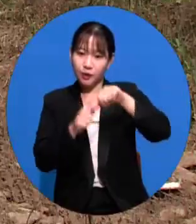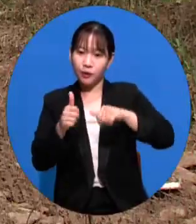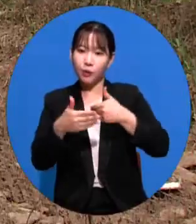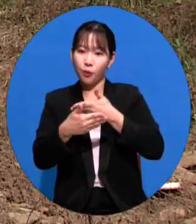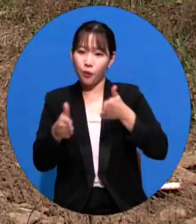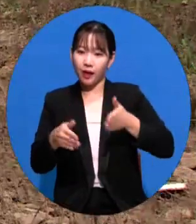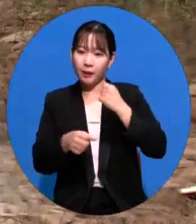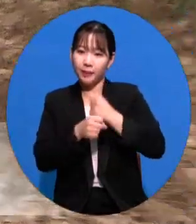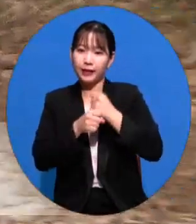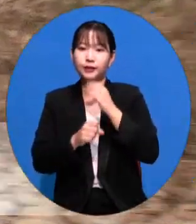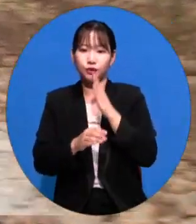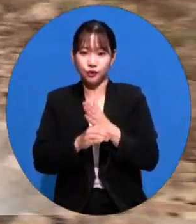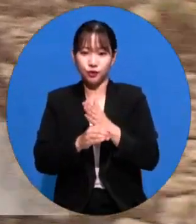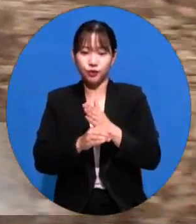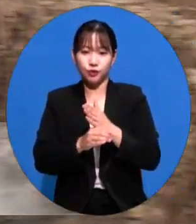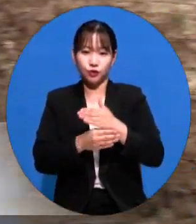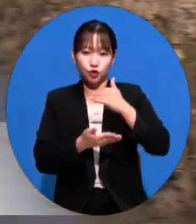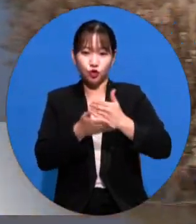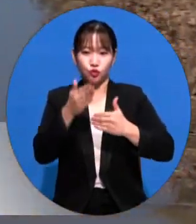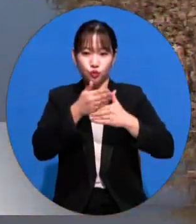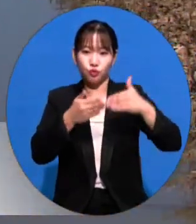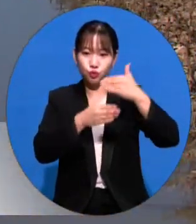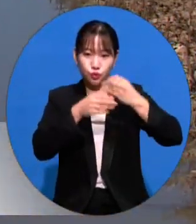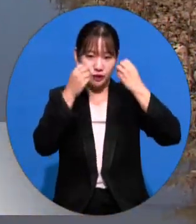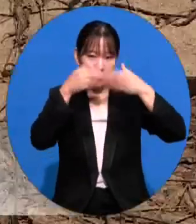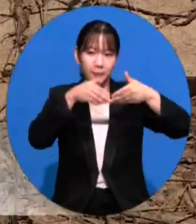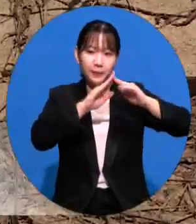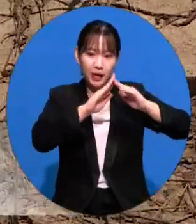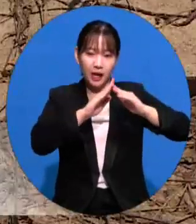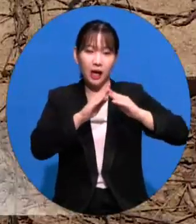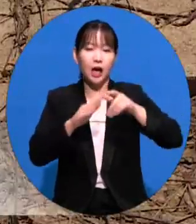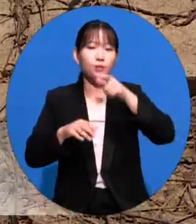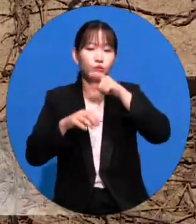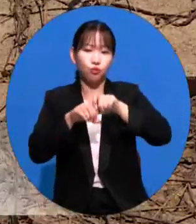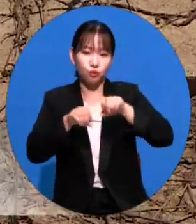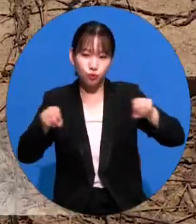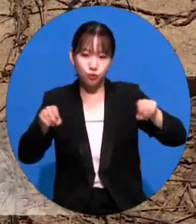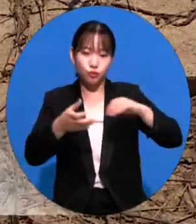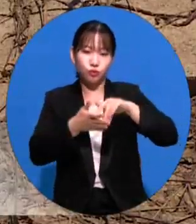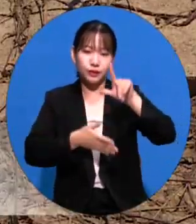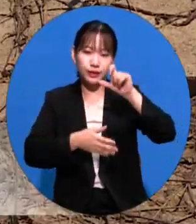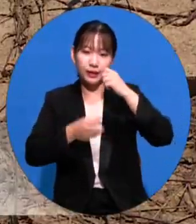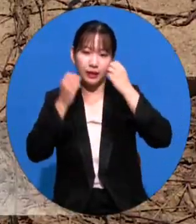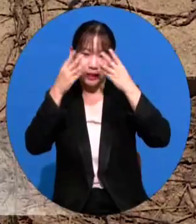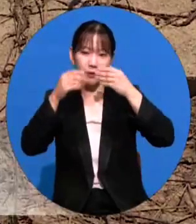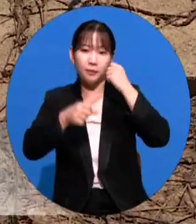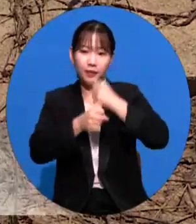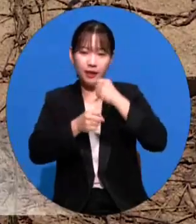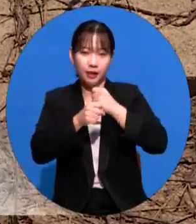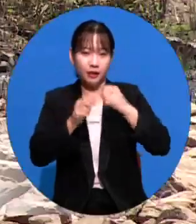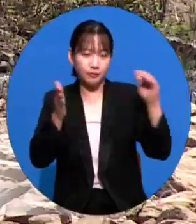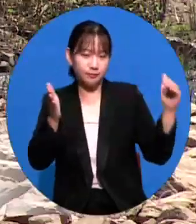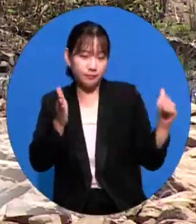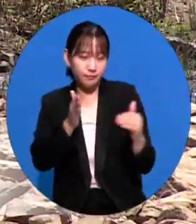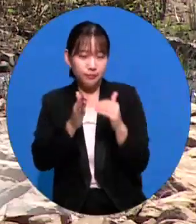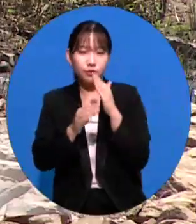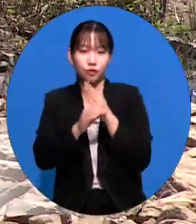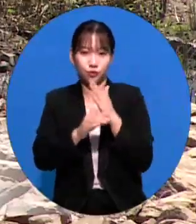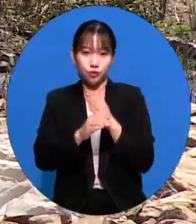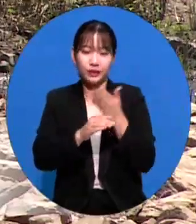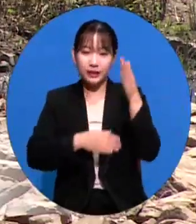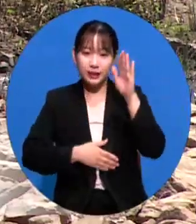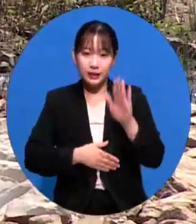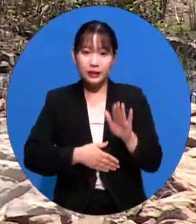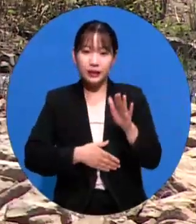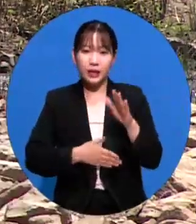제방을 새로 쌓고 배수 구조물 15개를 신설하는 등 현재 모든 공사가 마무리된 상황.